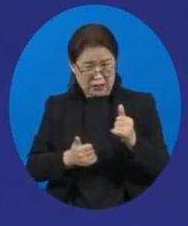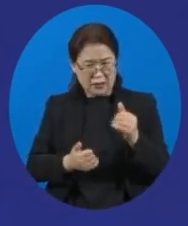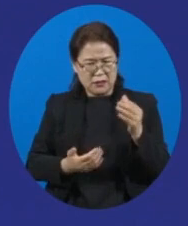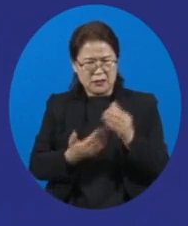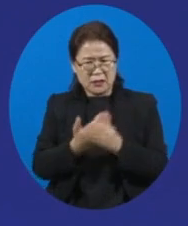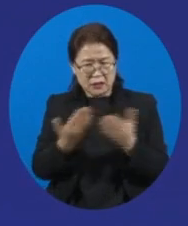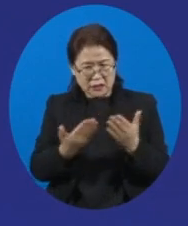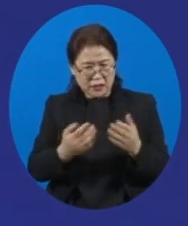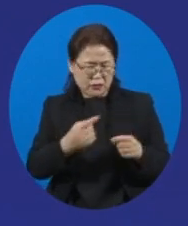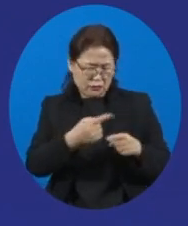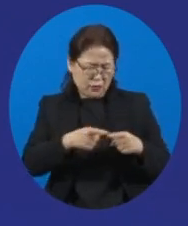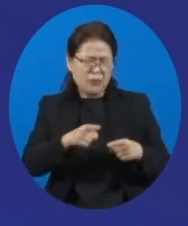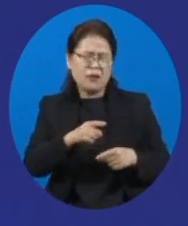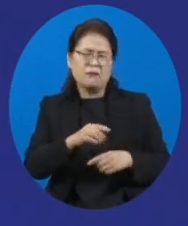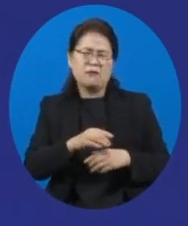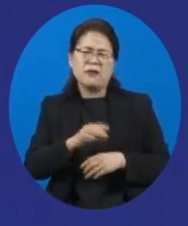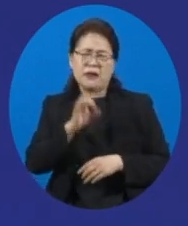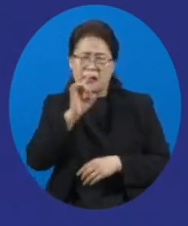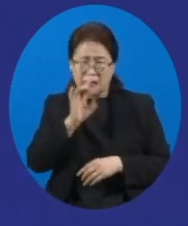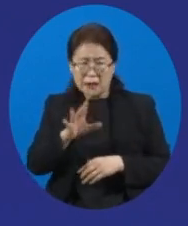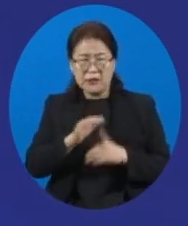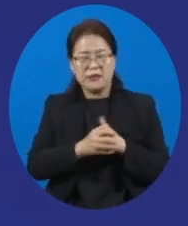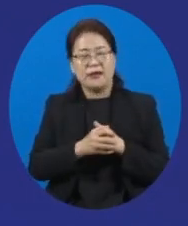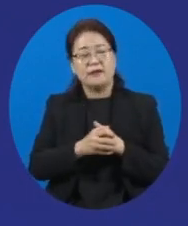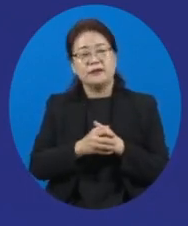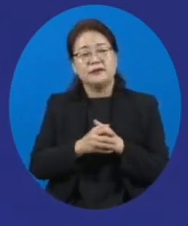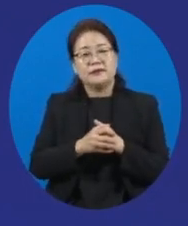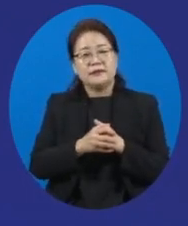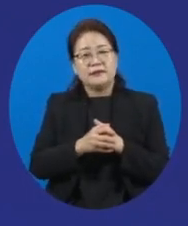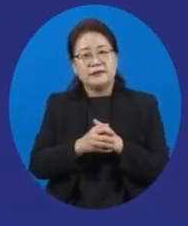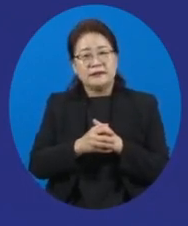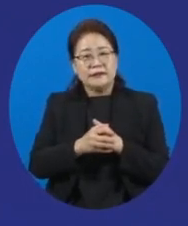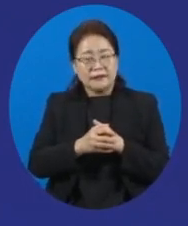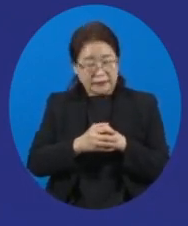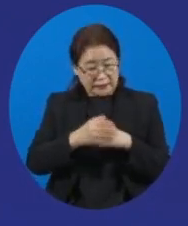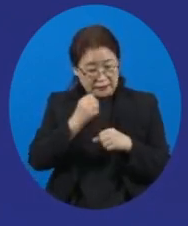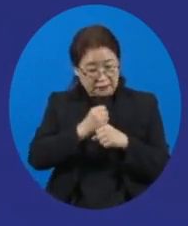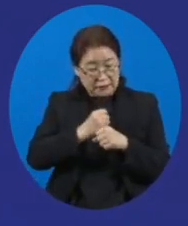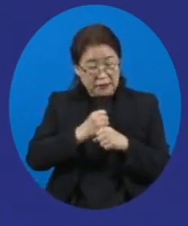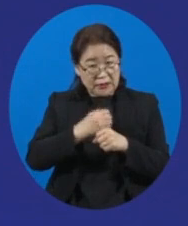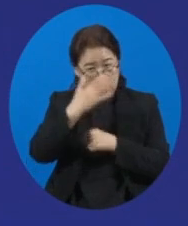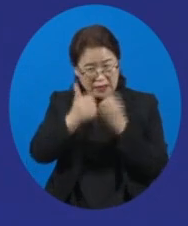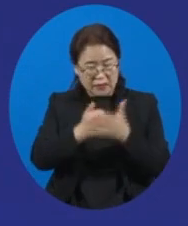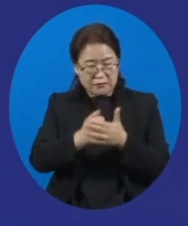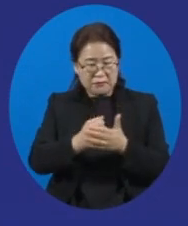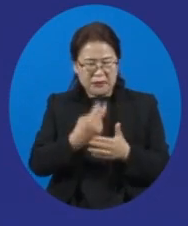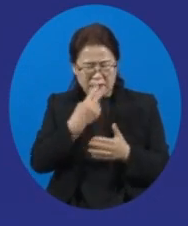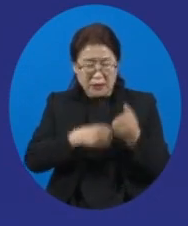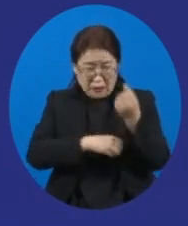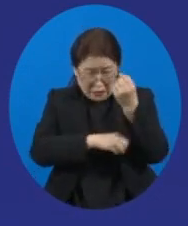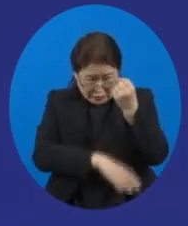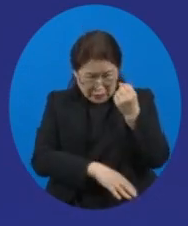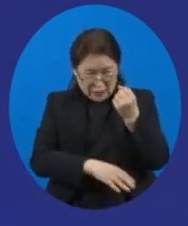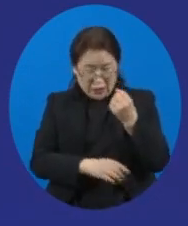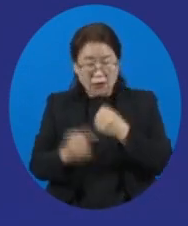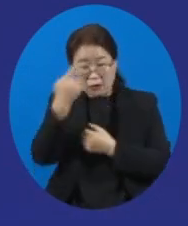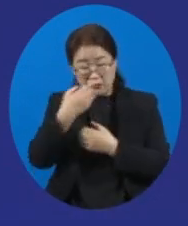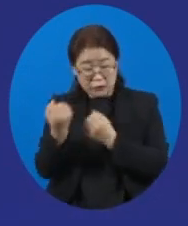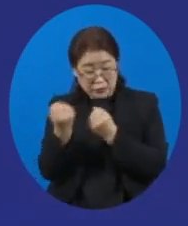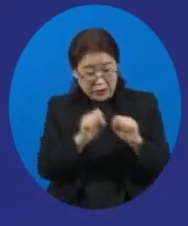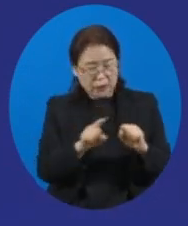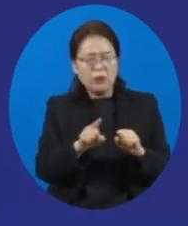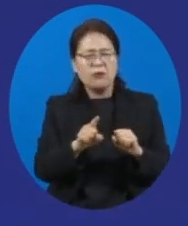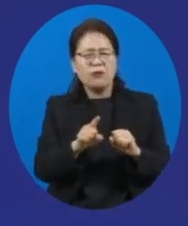곤란합니다. 그러므로 피조물인 인간이 생명의 근원이 되신 하나님의 낯을 피하는 것은